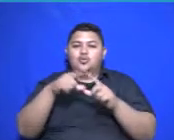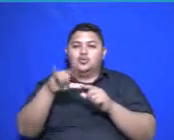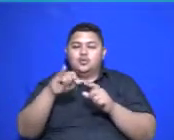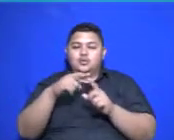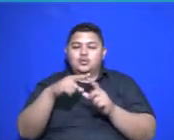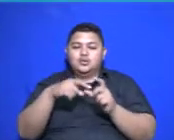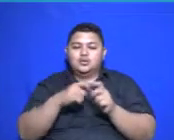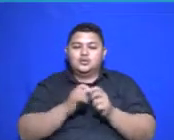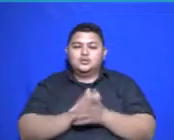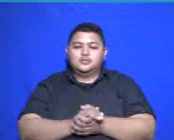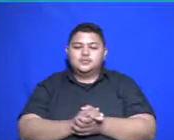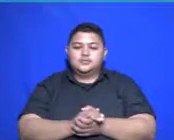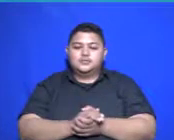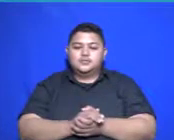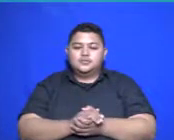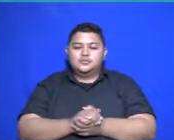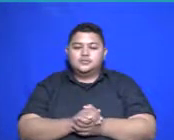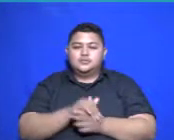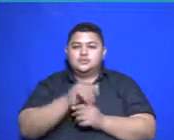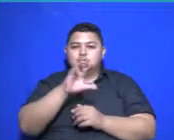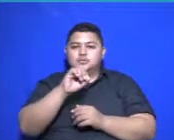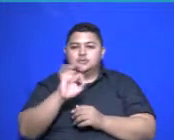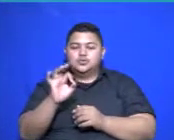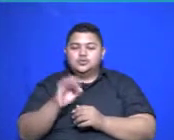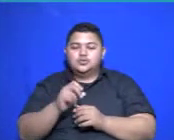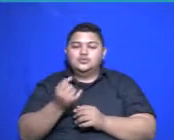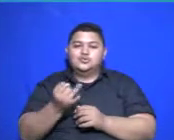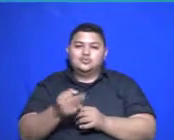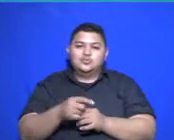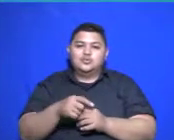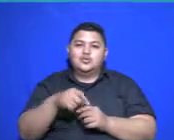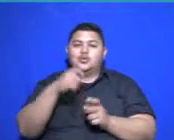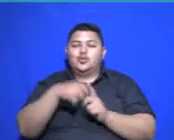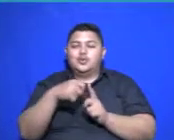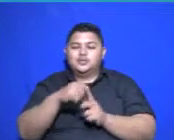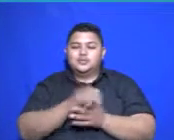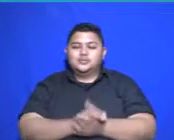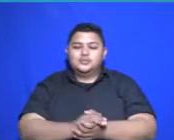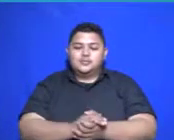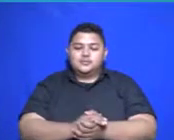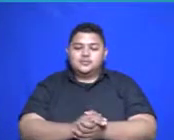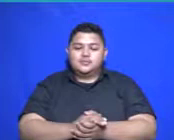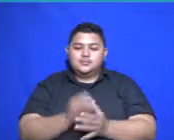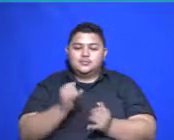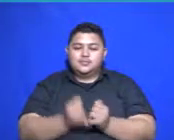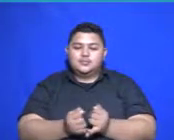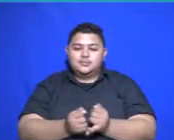membuatkan 40.000 jumlah koperasi. Dan terakhir,